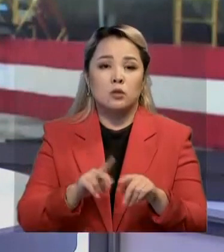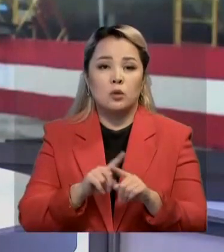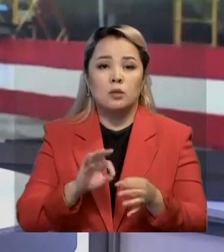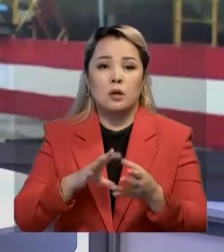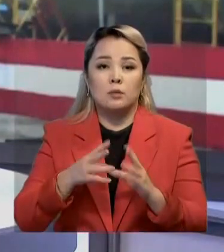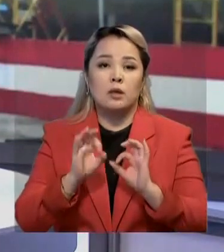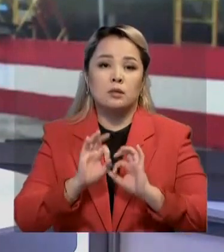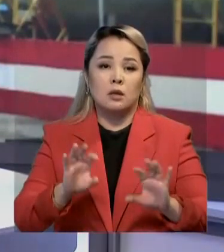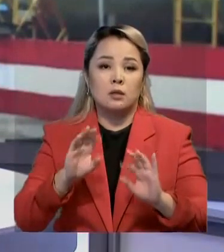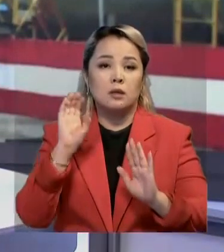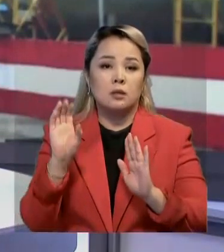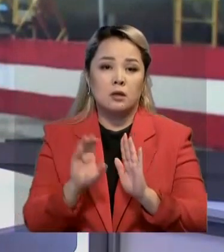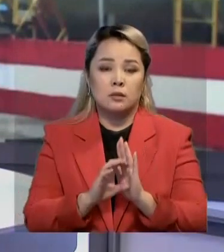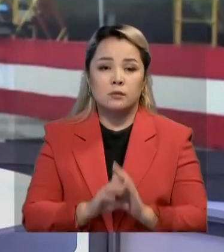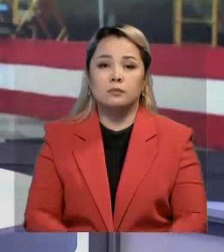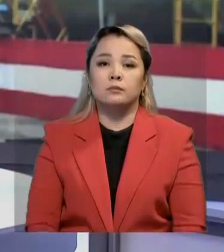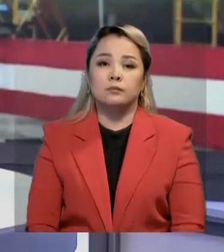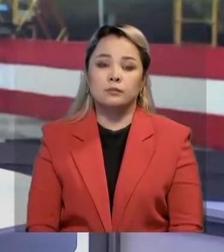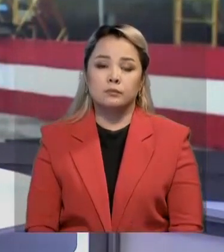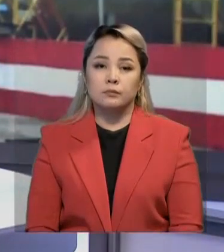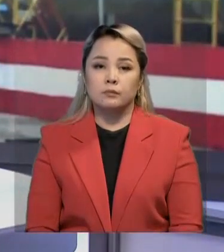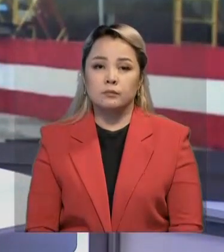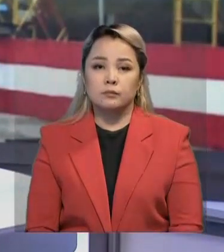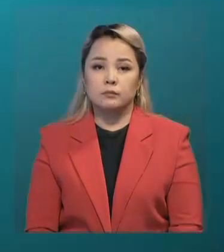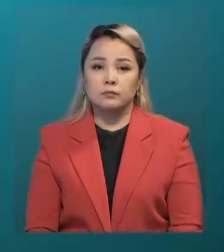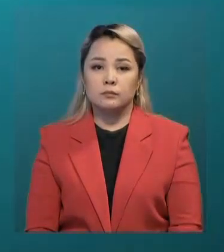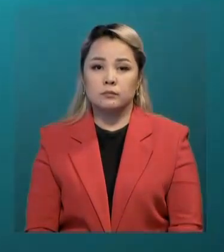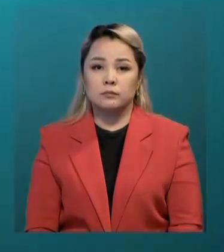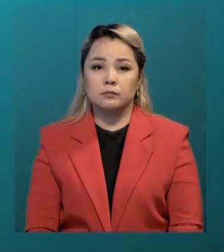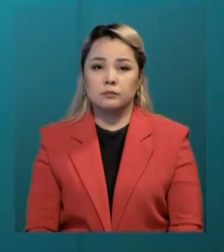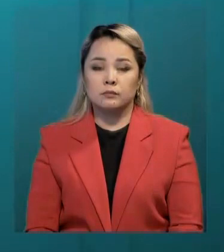әріптесім Бақыт Топтаева анығында рет-ретімен айтып береді.